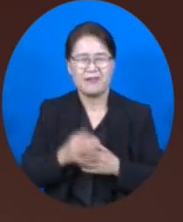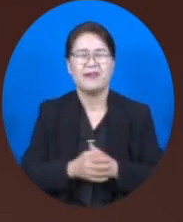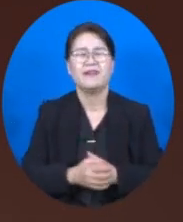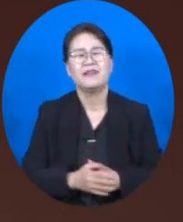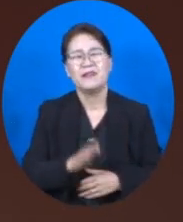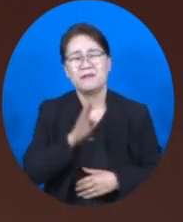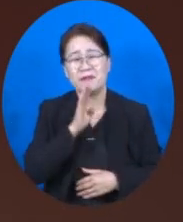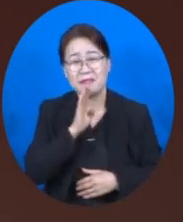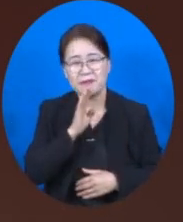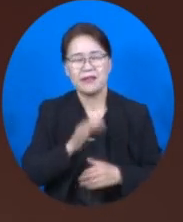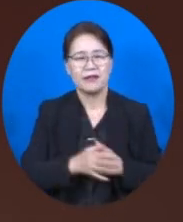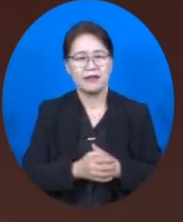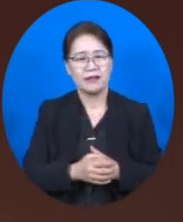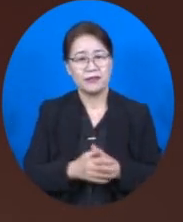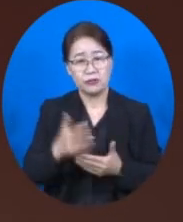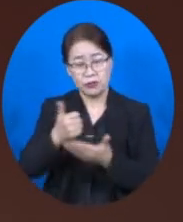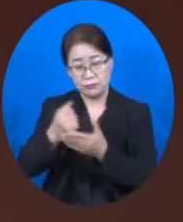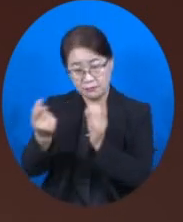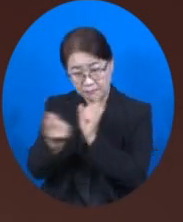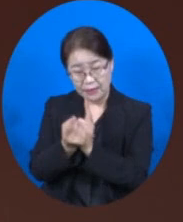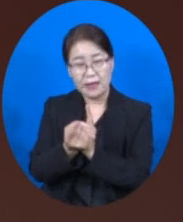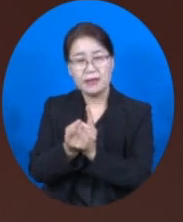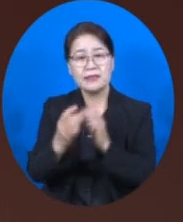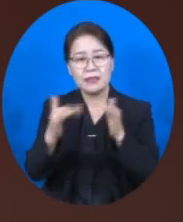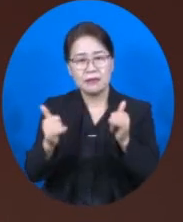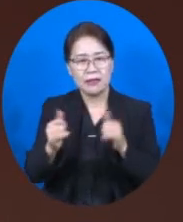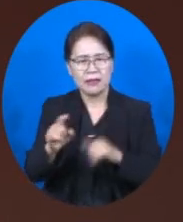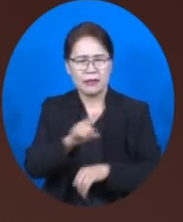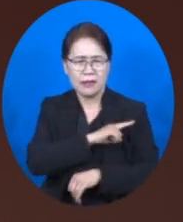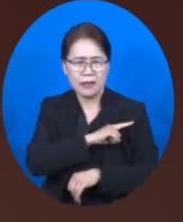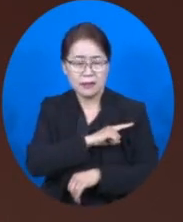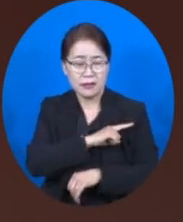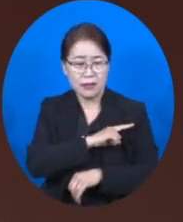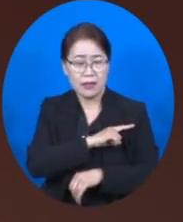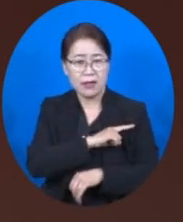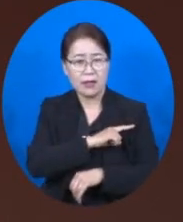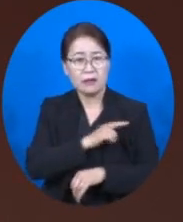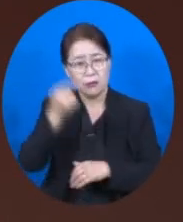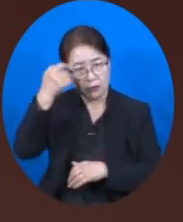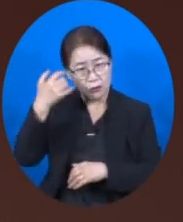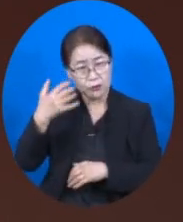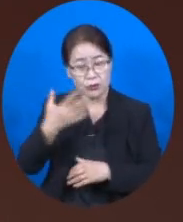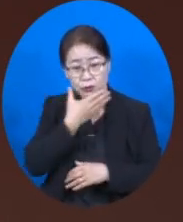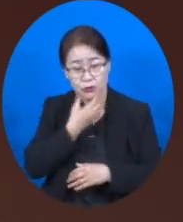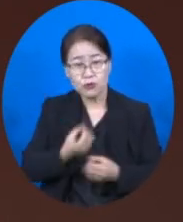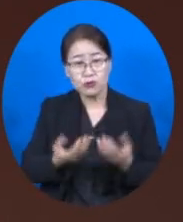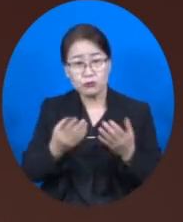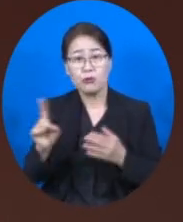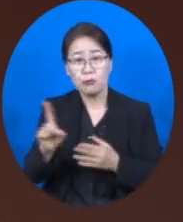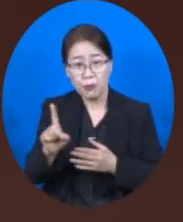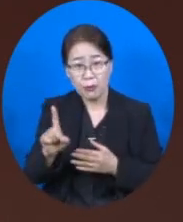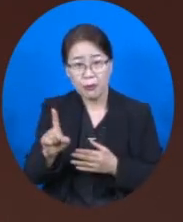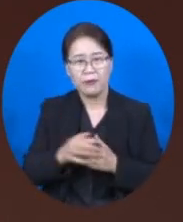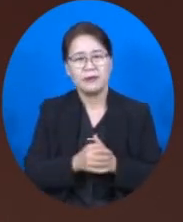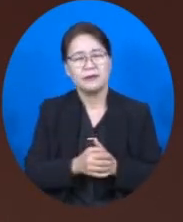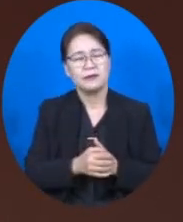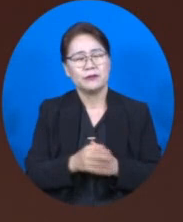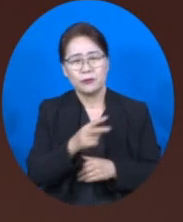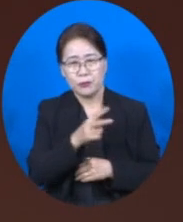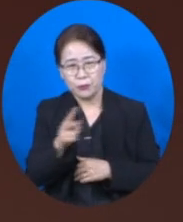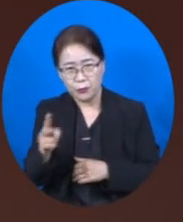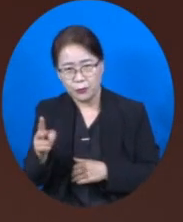여러분 주님을 만나는 자에게 가장 먼저 주어지는 영적인 축복이 뭔지 아세요 그게